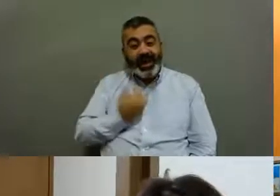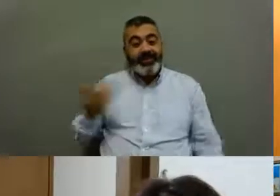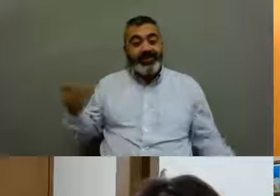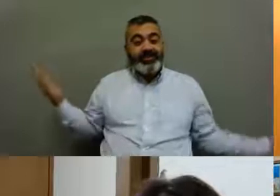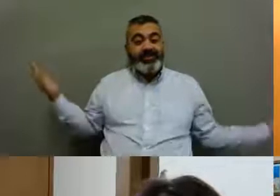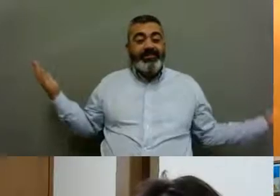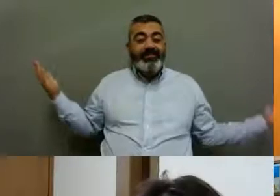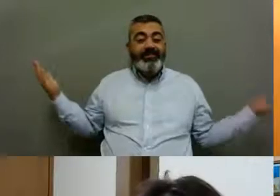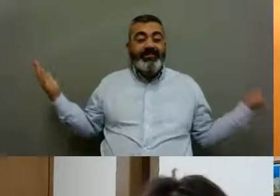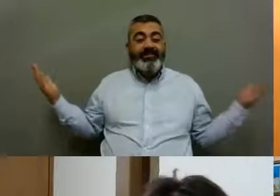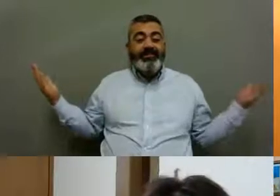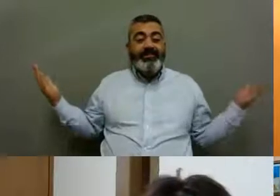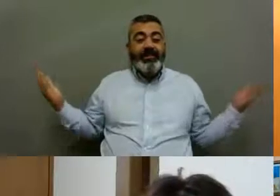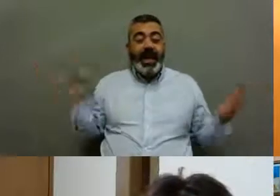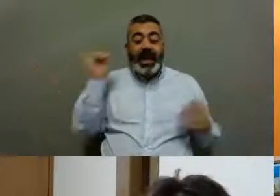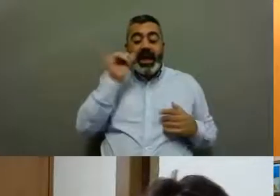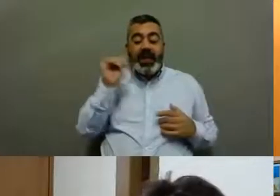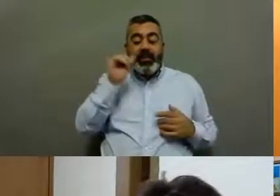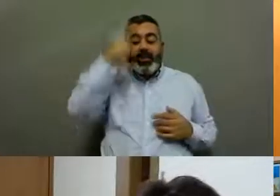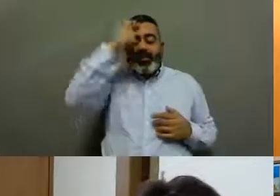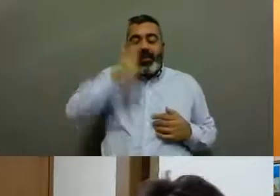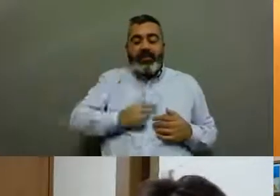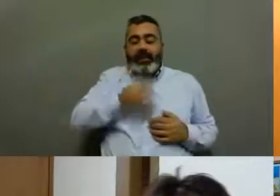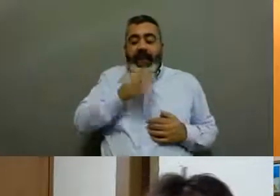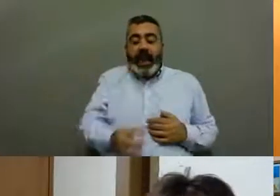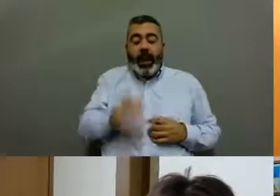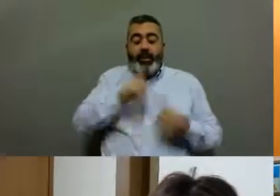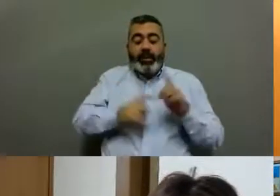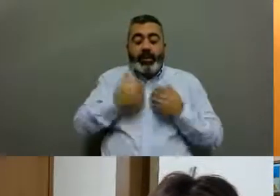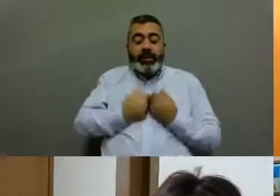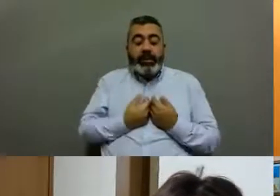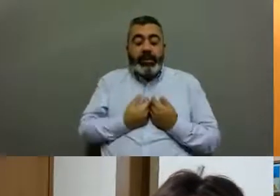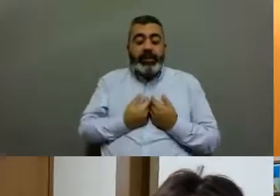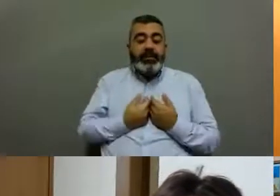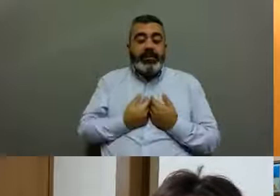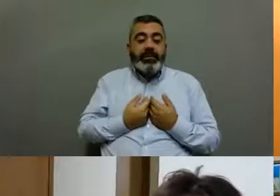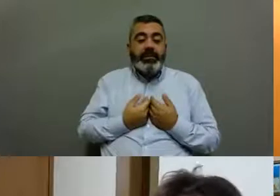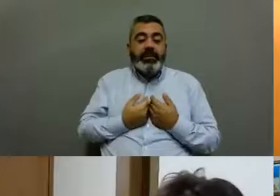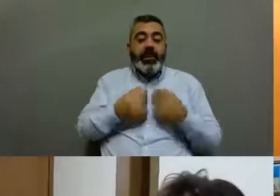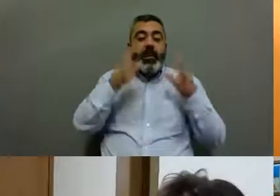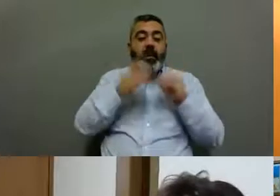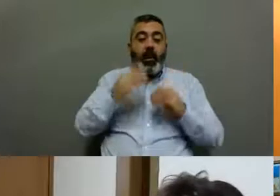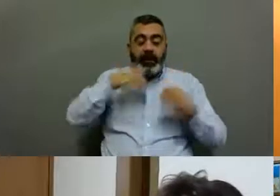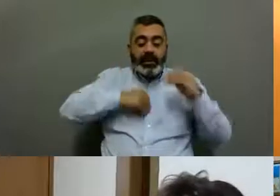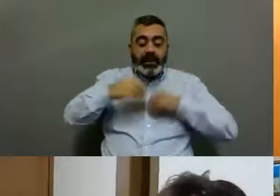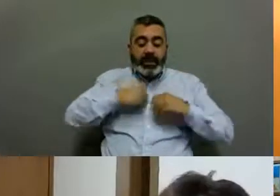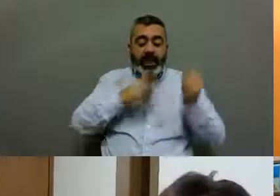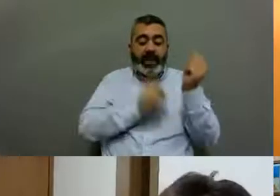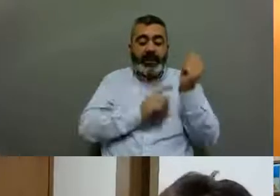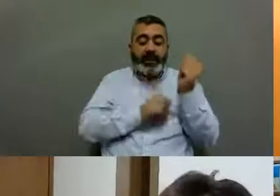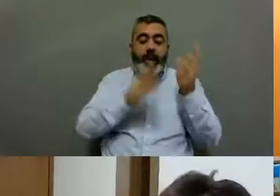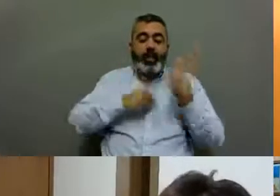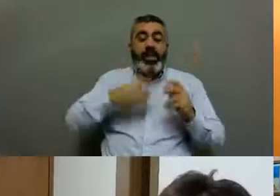είναι η υποκειμενική αφήγηση, είναι στοιχεία που έχουν σχέση με την